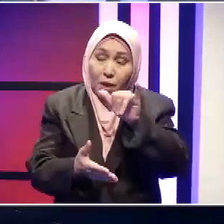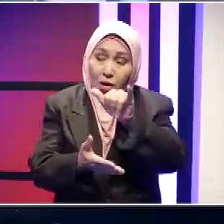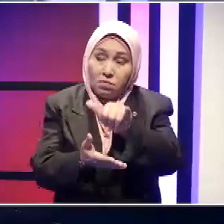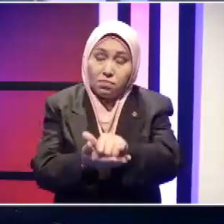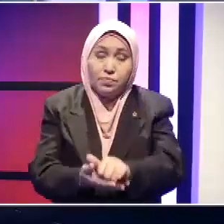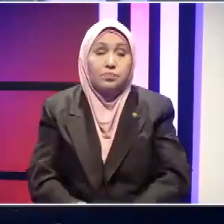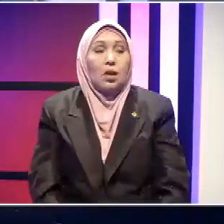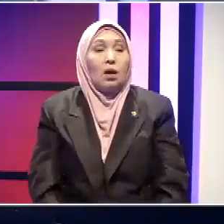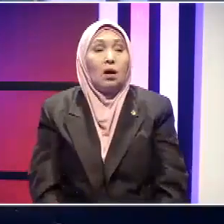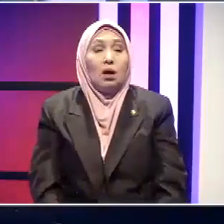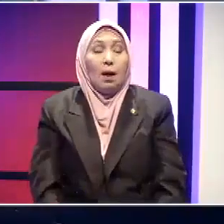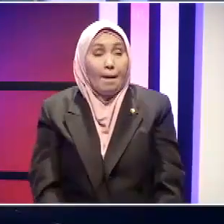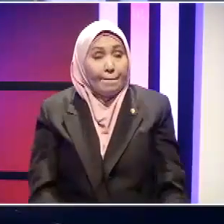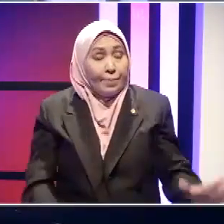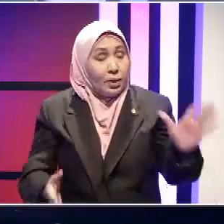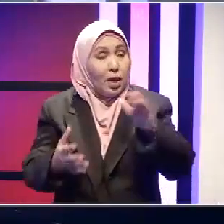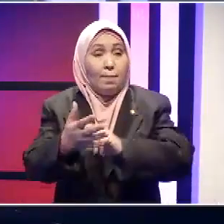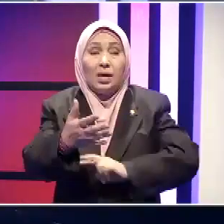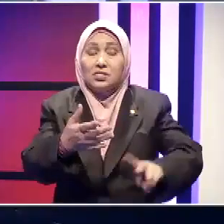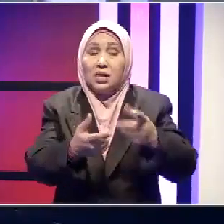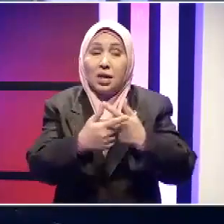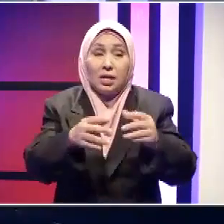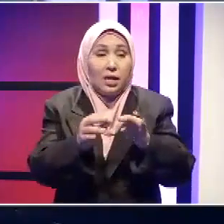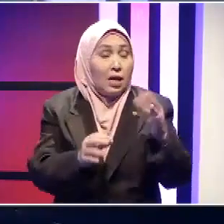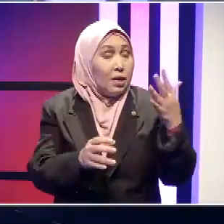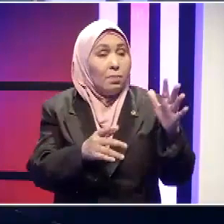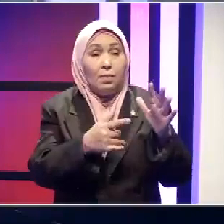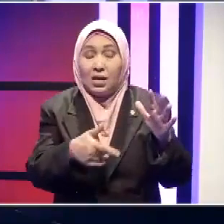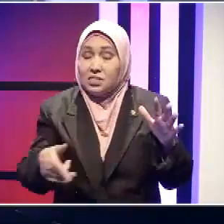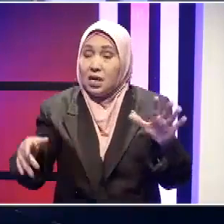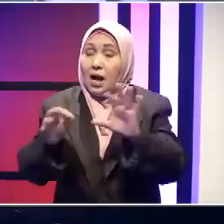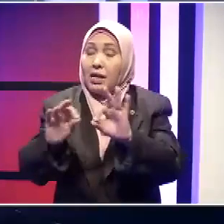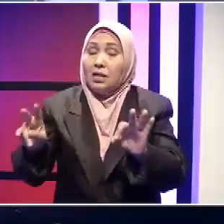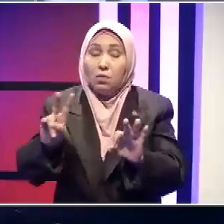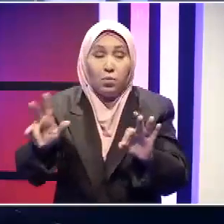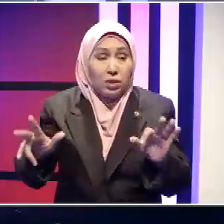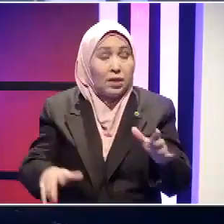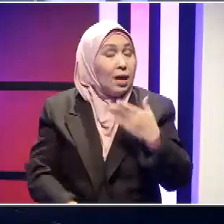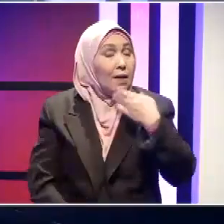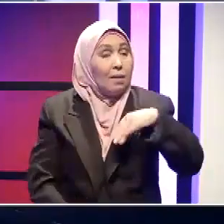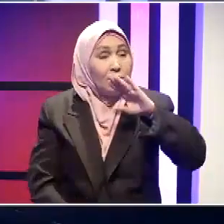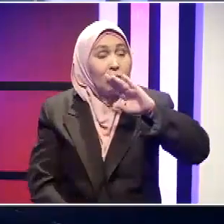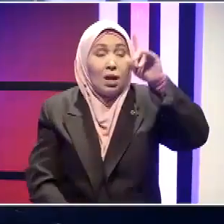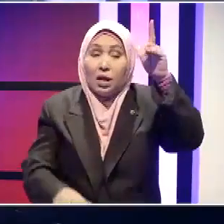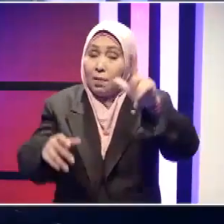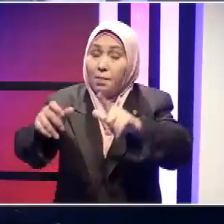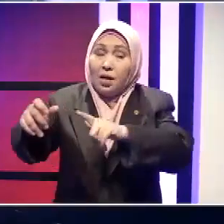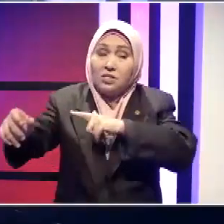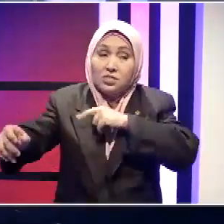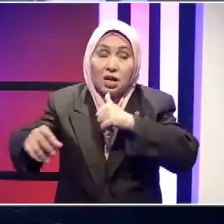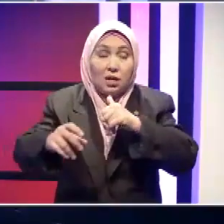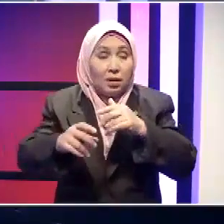YIMM sekolah mesin bisa bacaan daripada ayat 15 hingga ayat yang ke-23 usahanya hamdulillah HG panjang